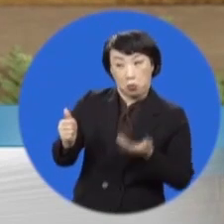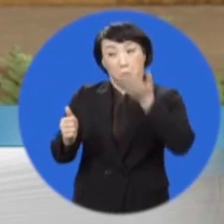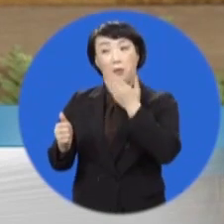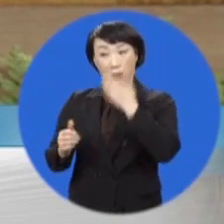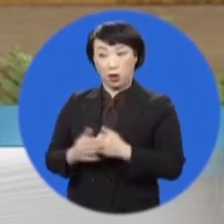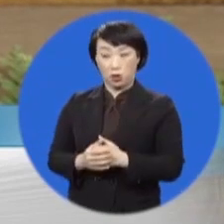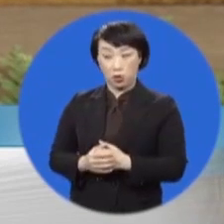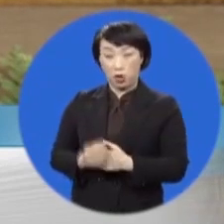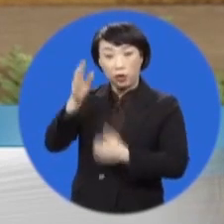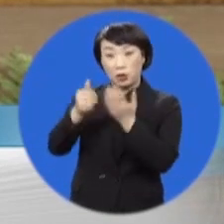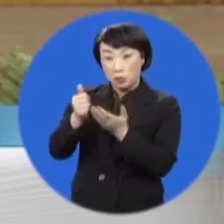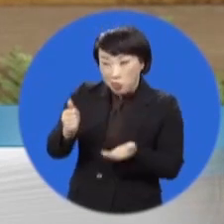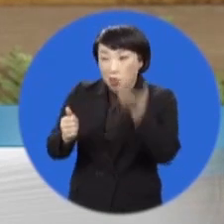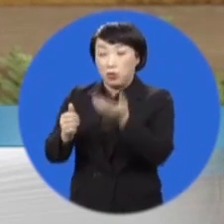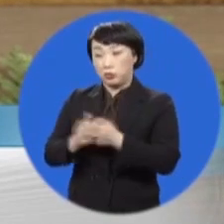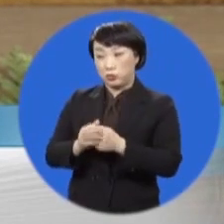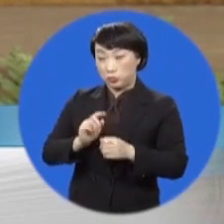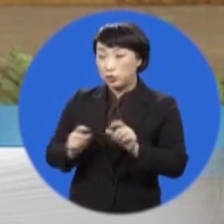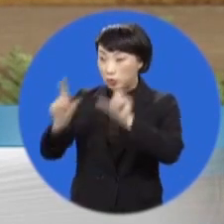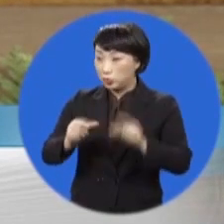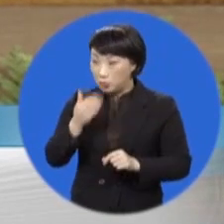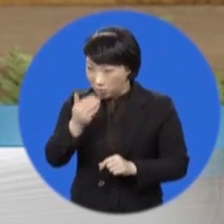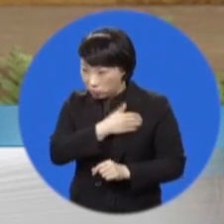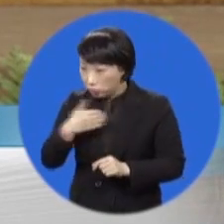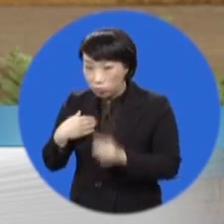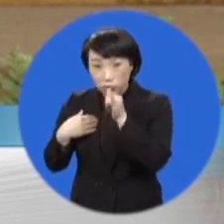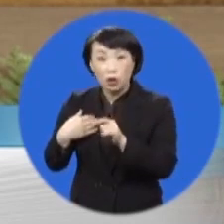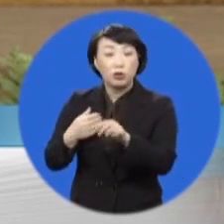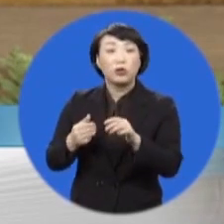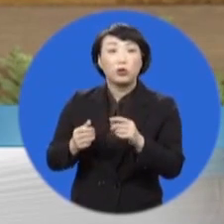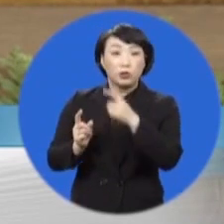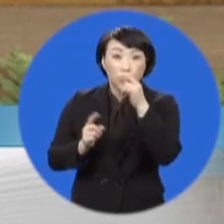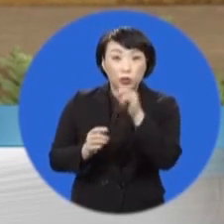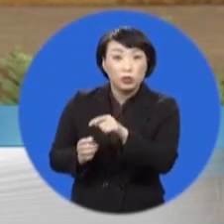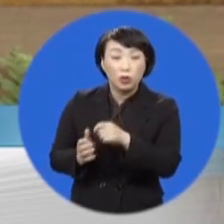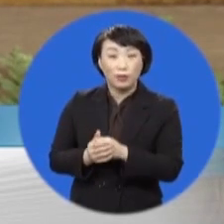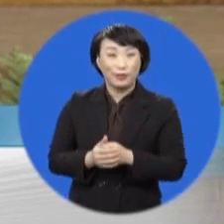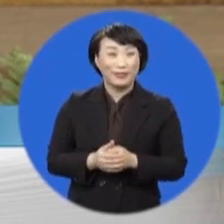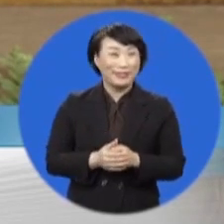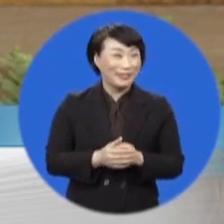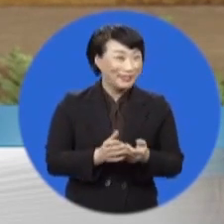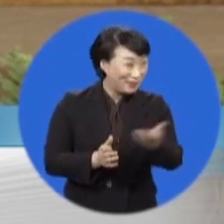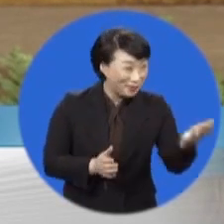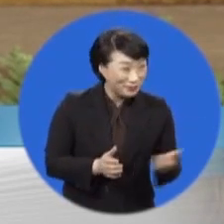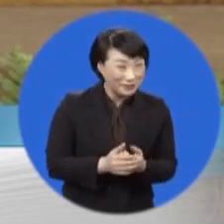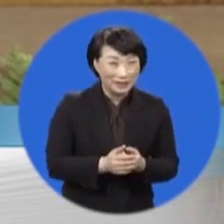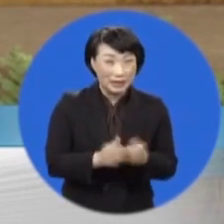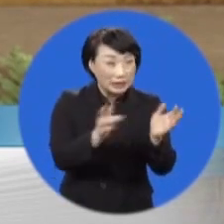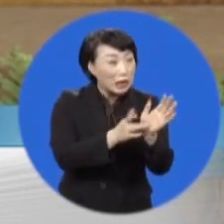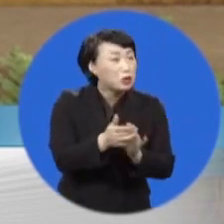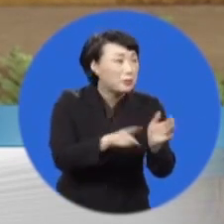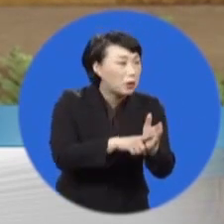업계 하나님처럼 수수 한나 여러분 크게 사상들이 예수 믿고 천국